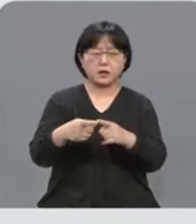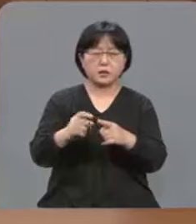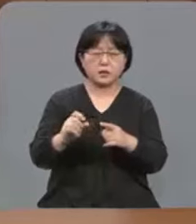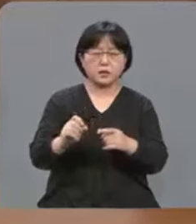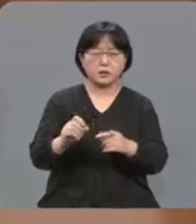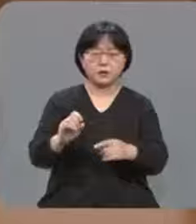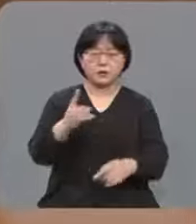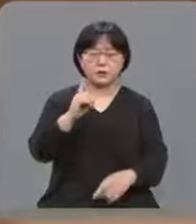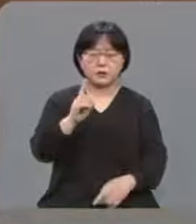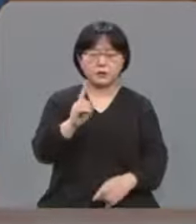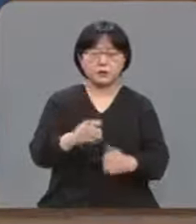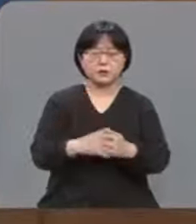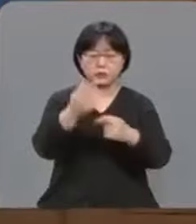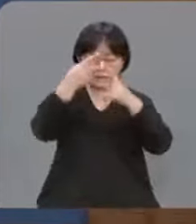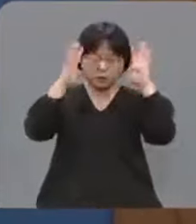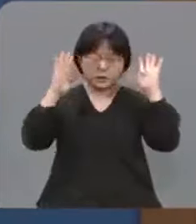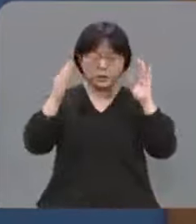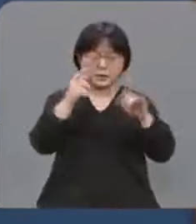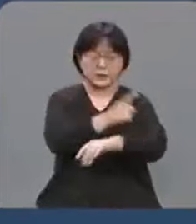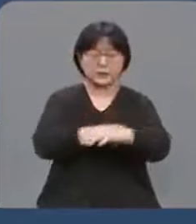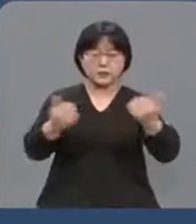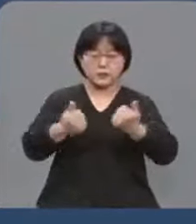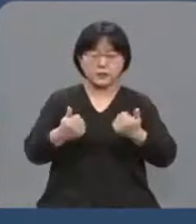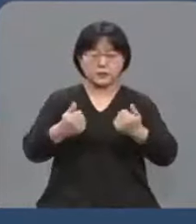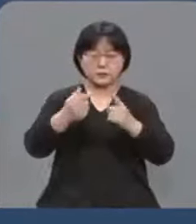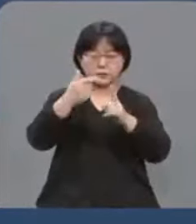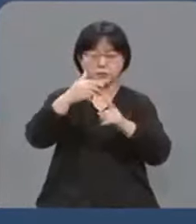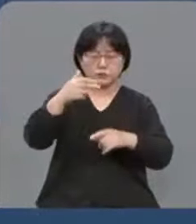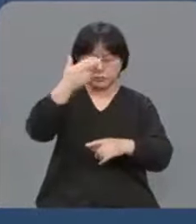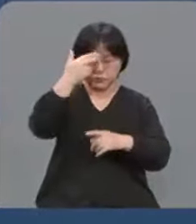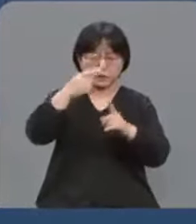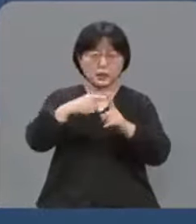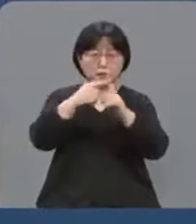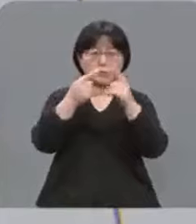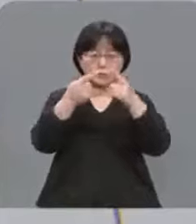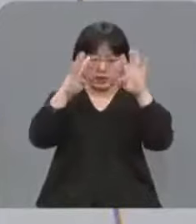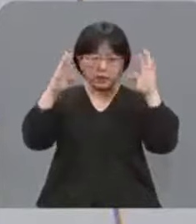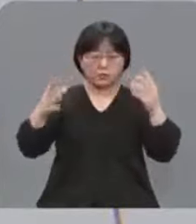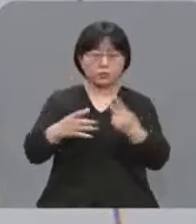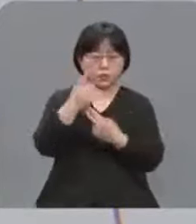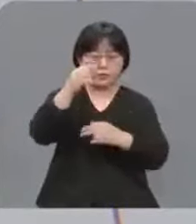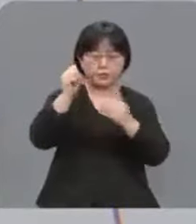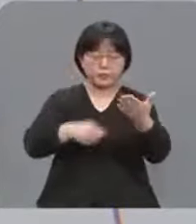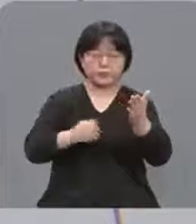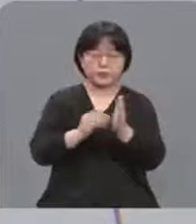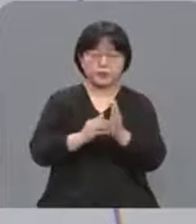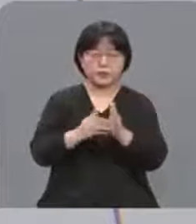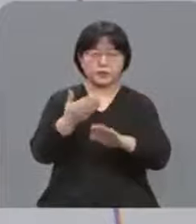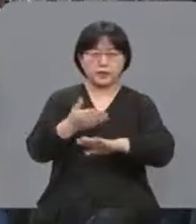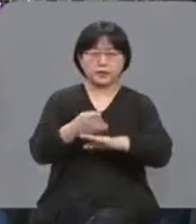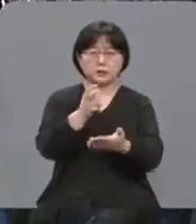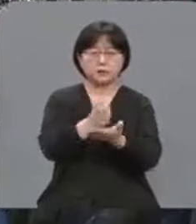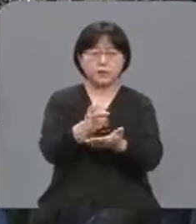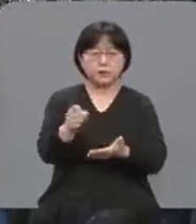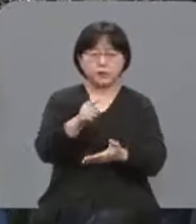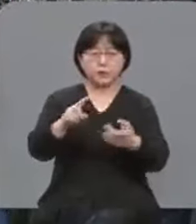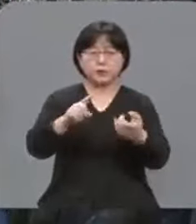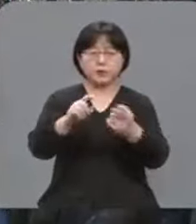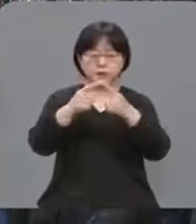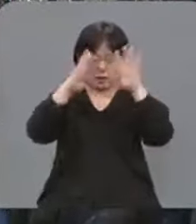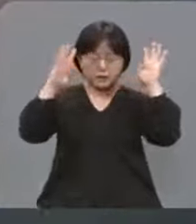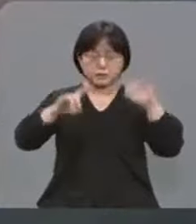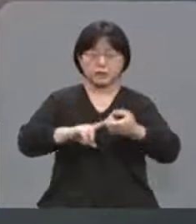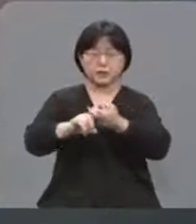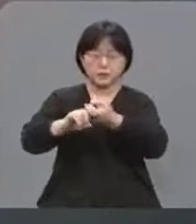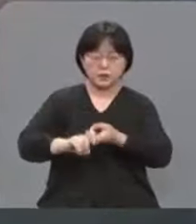꼽힙니다 조선대는 최근 이사회에서 조선 간호대와 통합하는 안이 통과됐고 다른 법인 대학과의 연합도